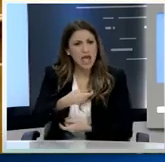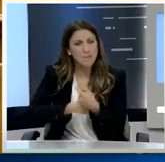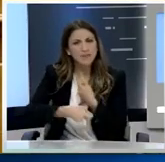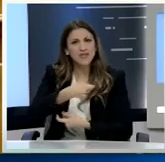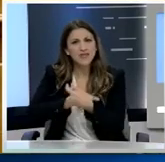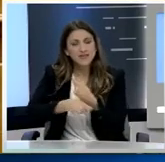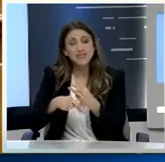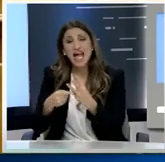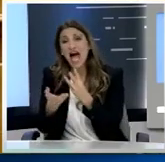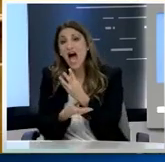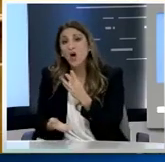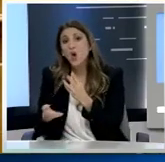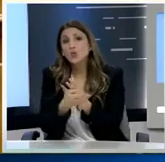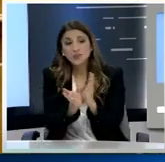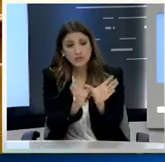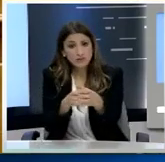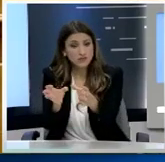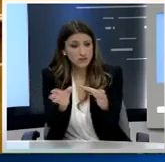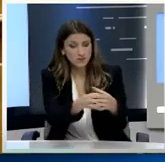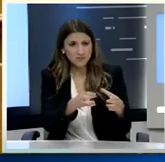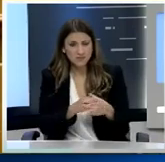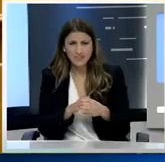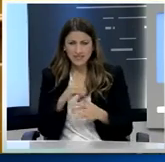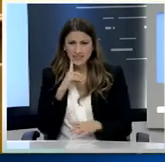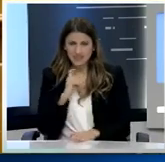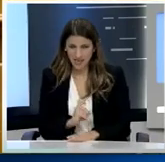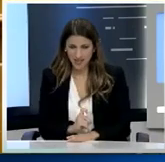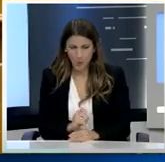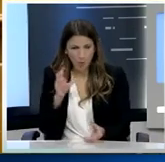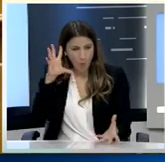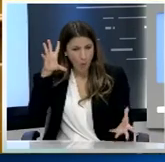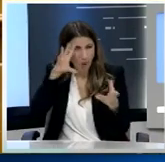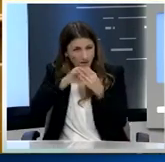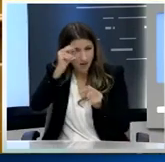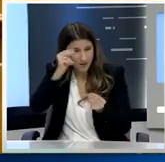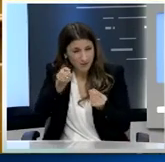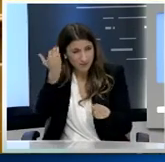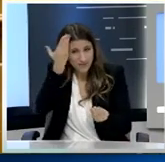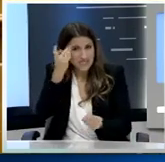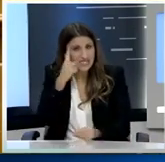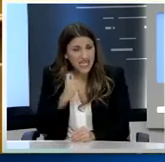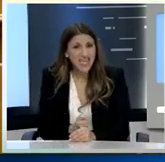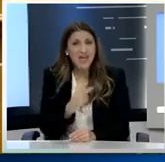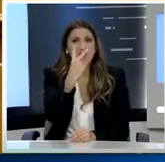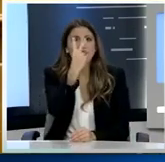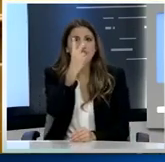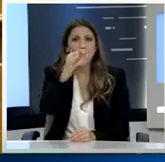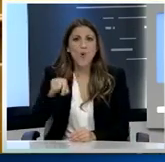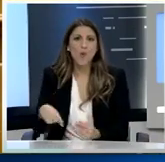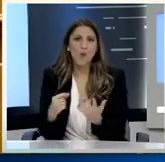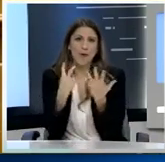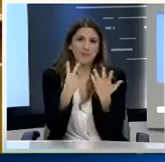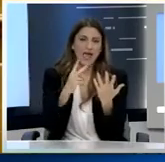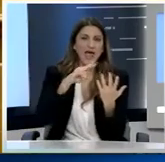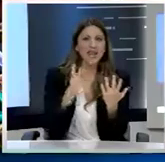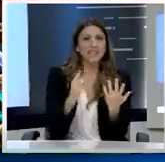επιχειρήσεις και αγρότες. Έχετε συνείδηση του κόστους που συνεπάγεται? 2,7 δισεκατομμύρια